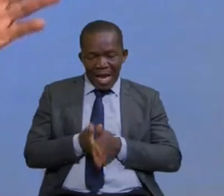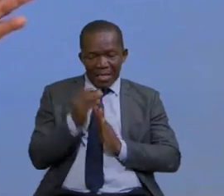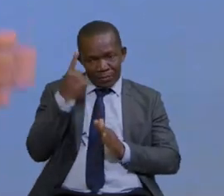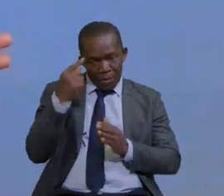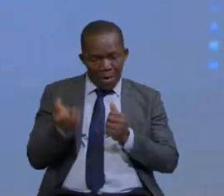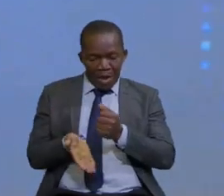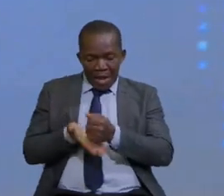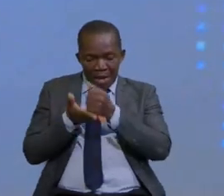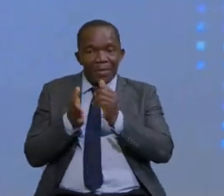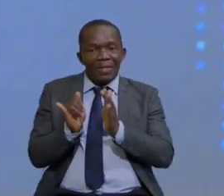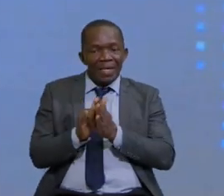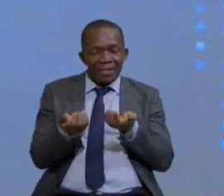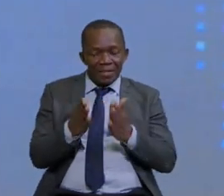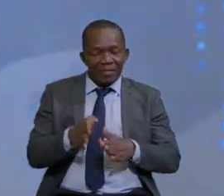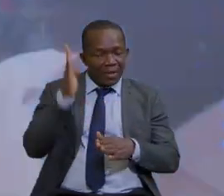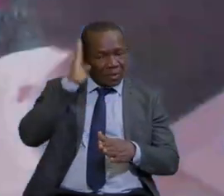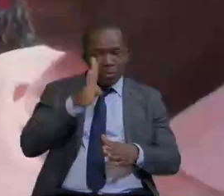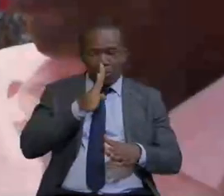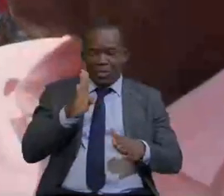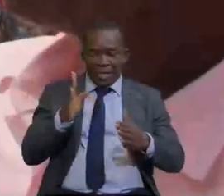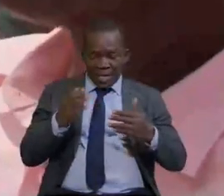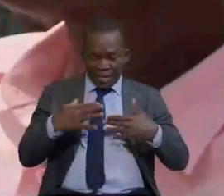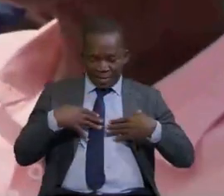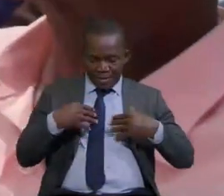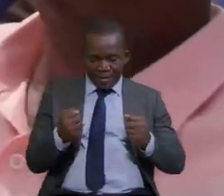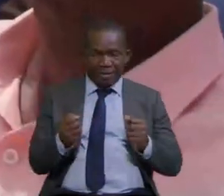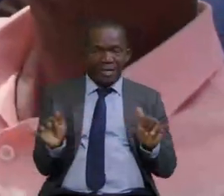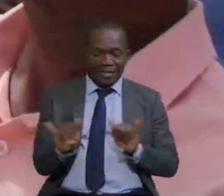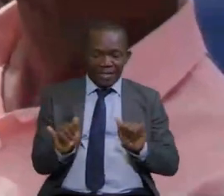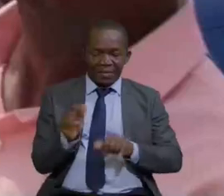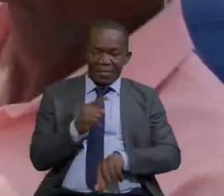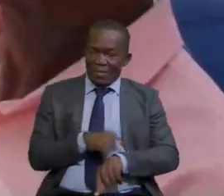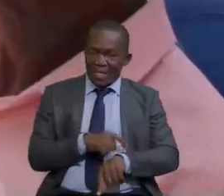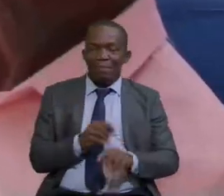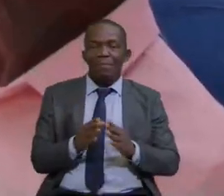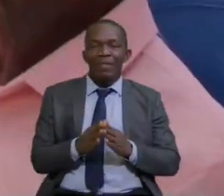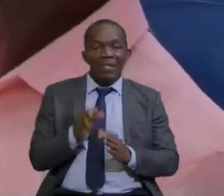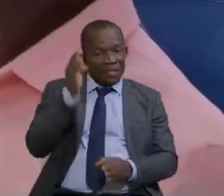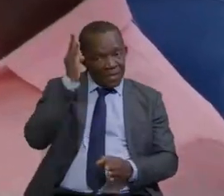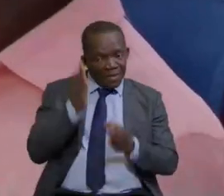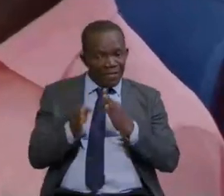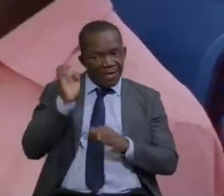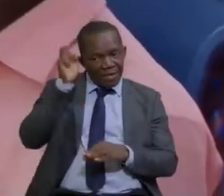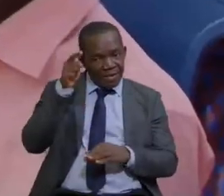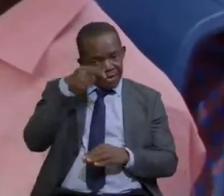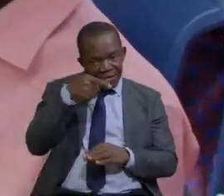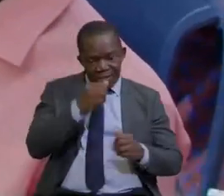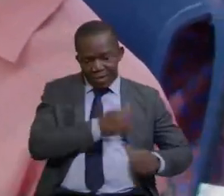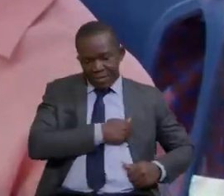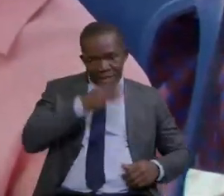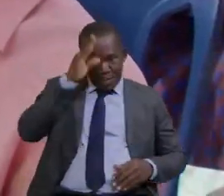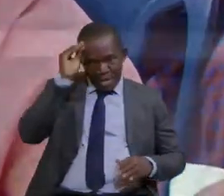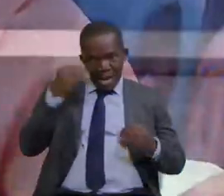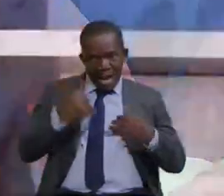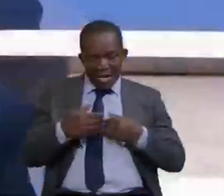à l'heure même. S'il avait demandé la puissance pour mener une vie